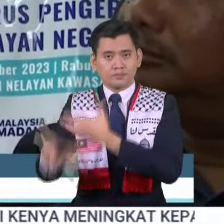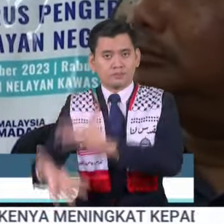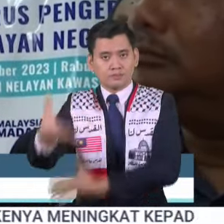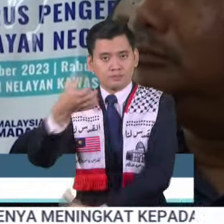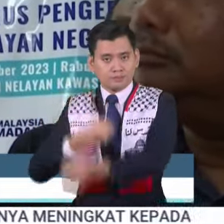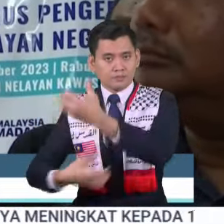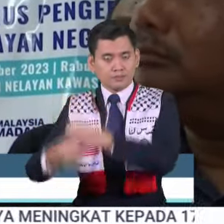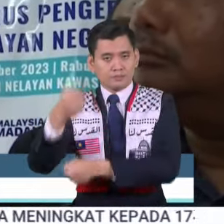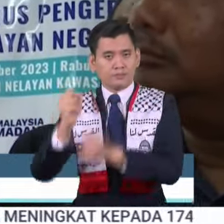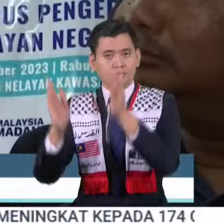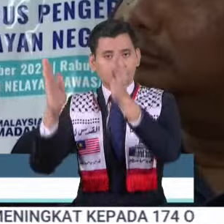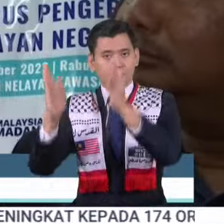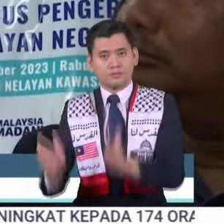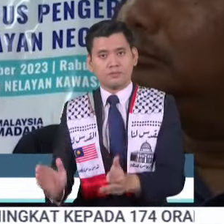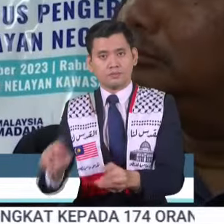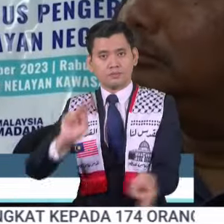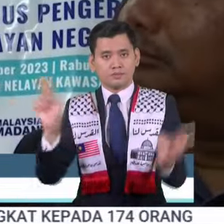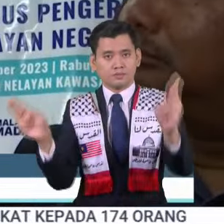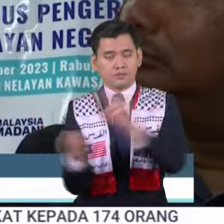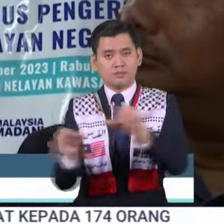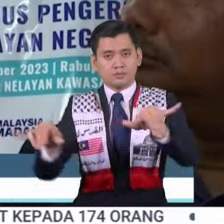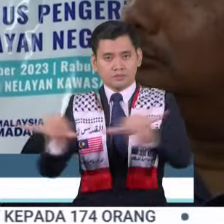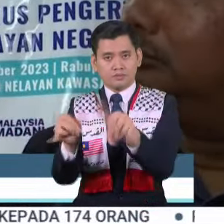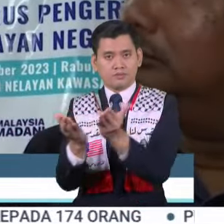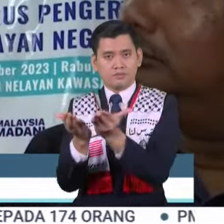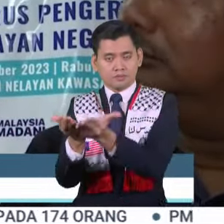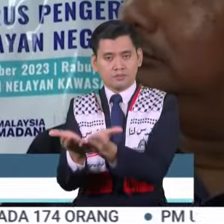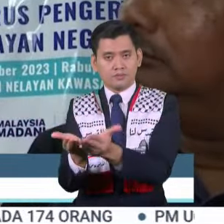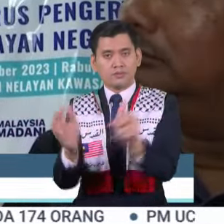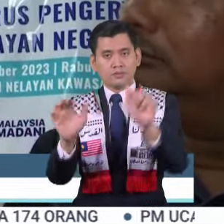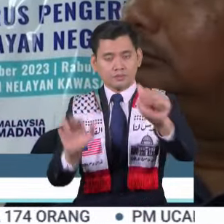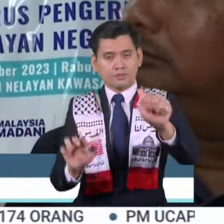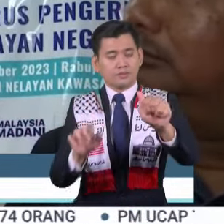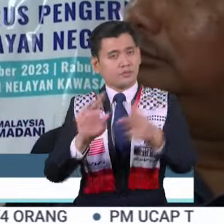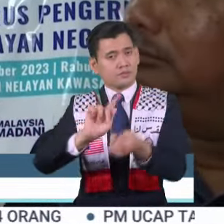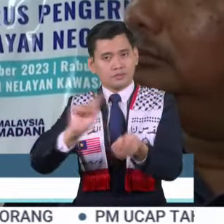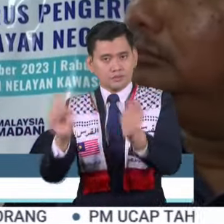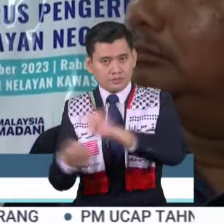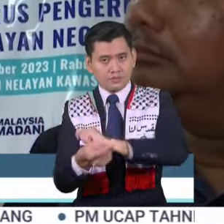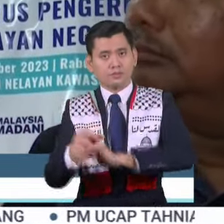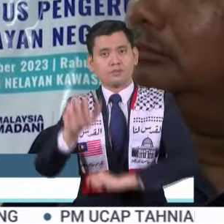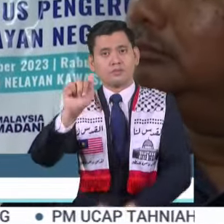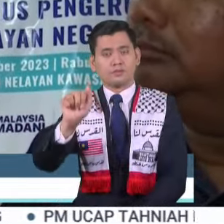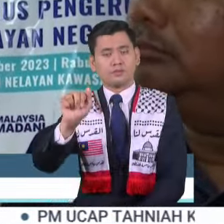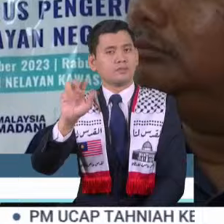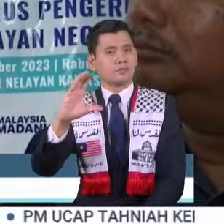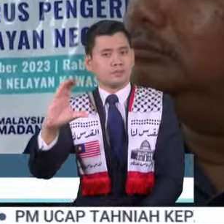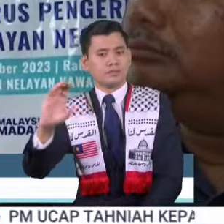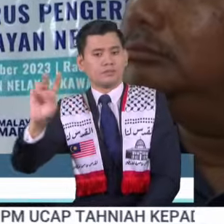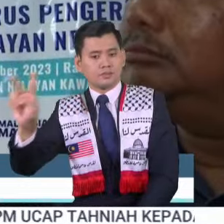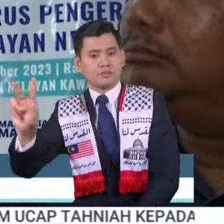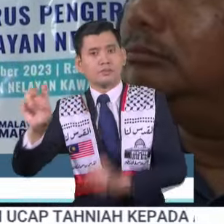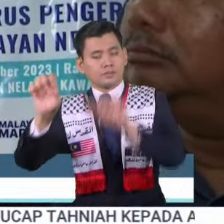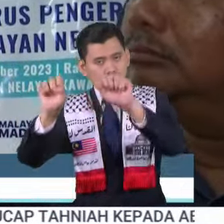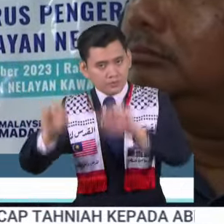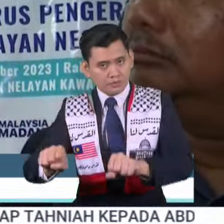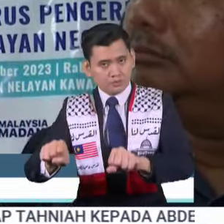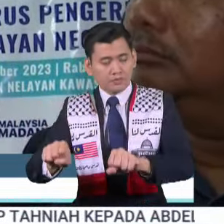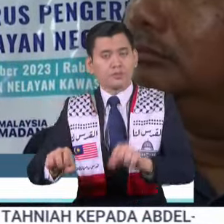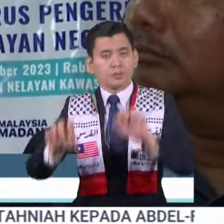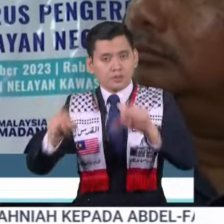mengubah saiz bot mereka daripada a ke b ataupun C ke C2 supaya mereka ada kemampuan untuk bukan saja mendapat